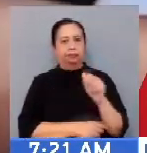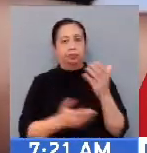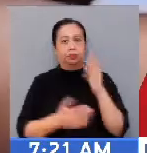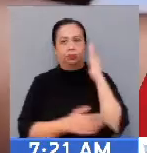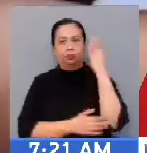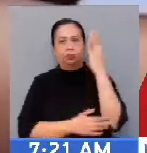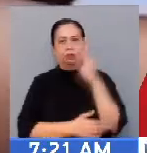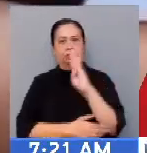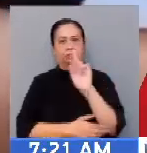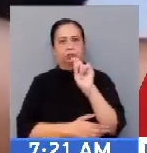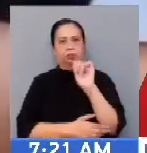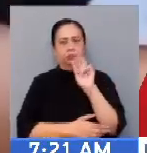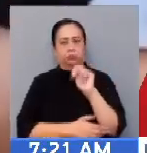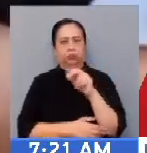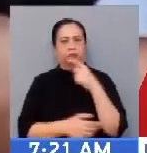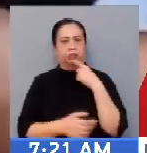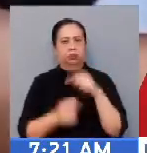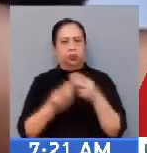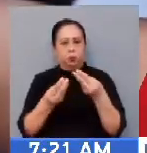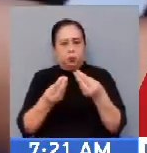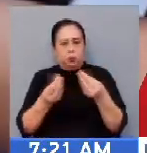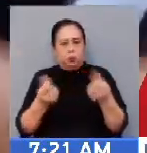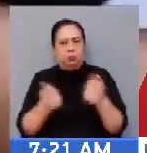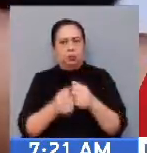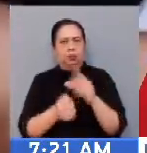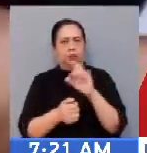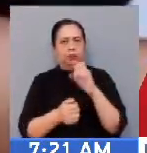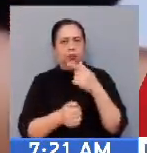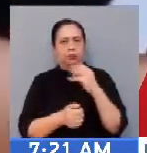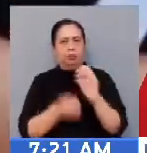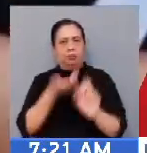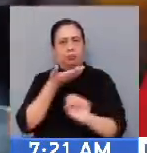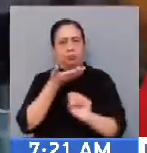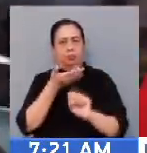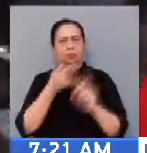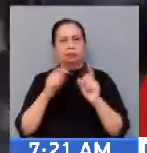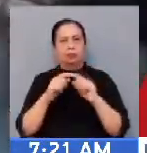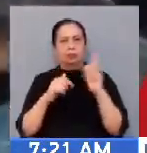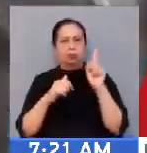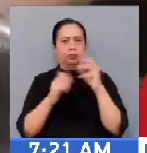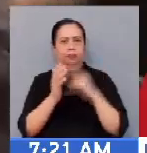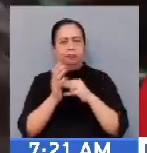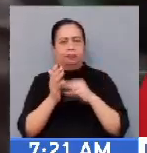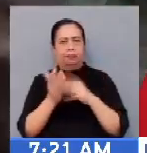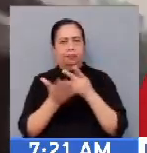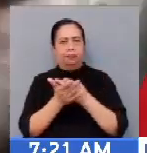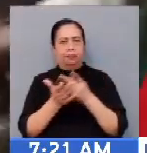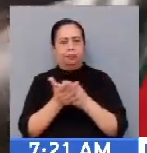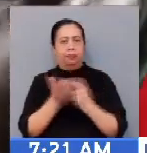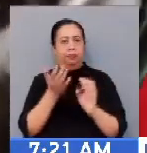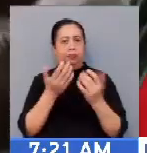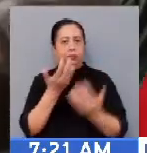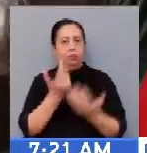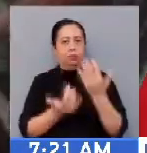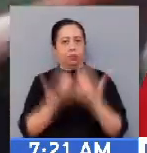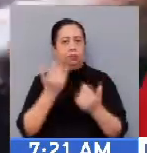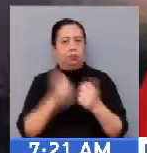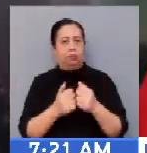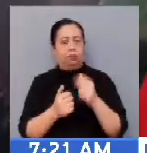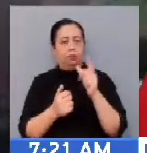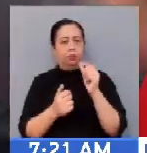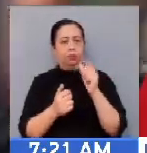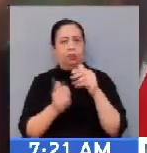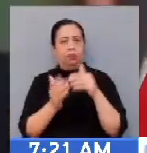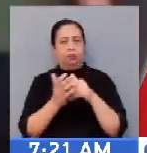Tinunaw ng PIDEA ang halos 800 gramo ng shabu na mahigit 5 milyong piso ang halaga. Sinunog naman ang mahigit 20,000 gramo ng marijuana